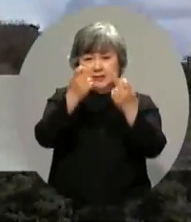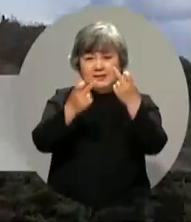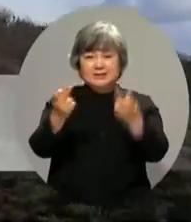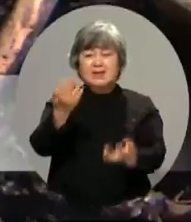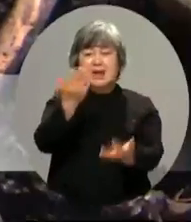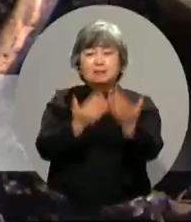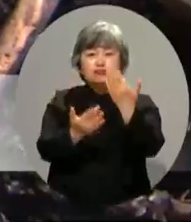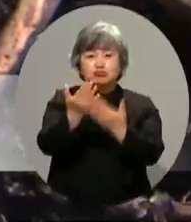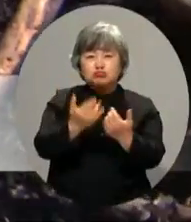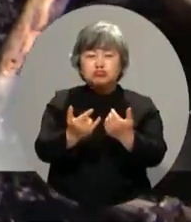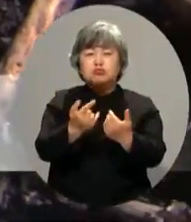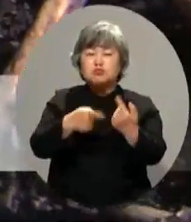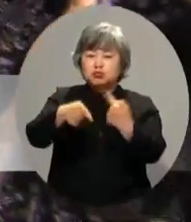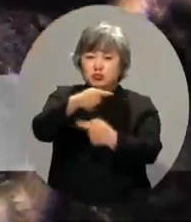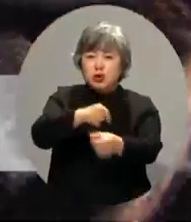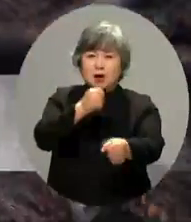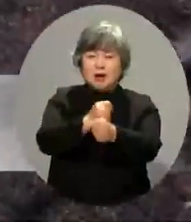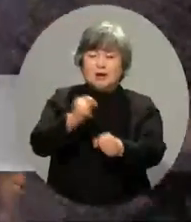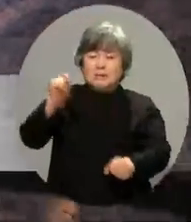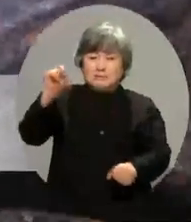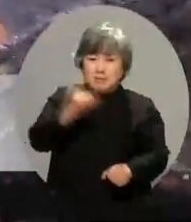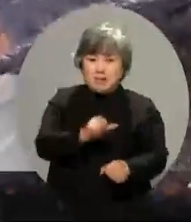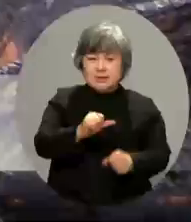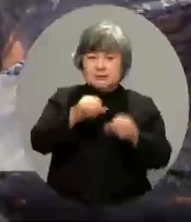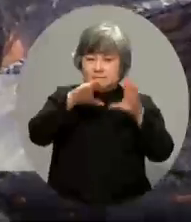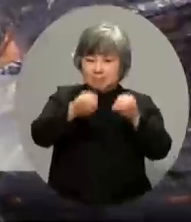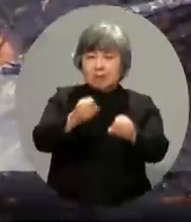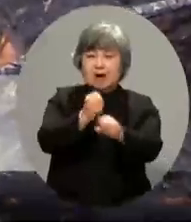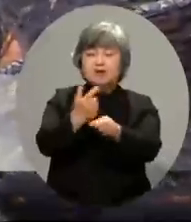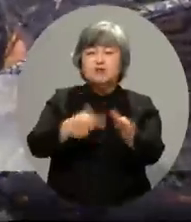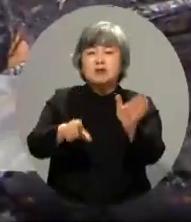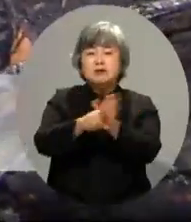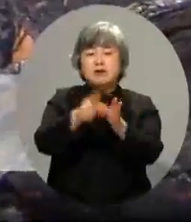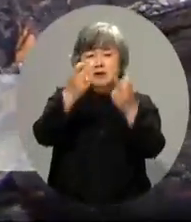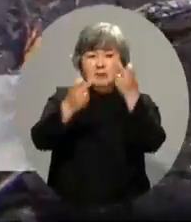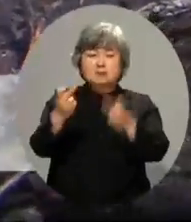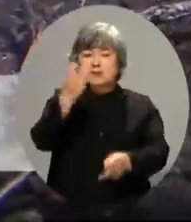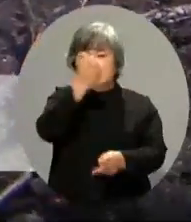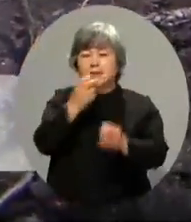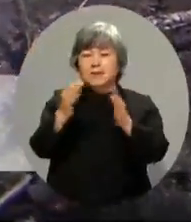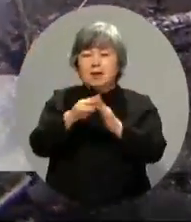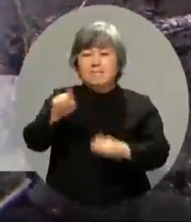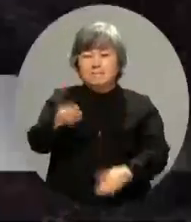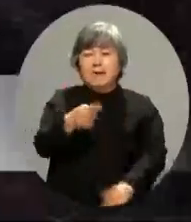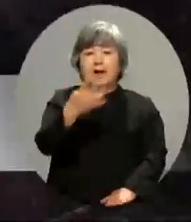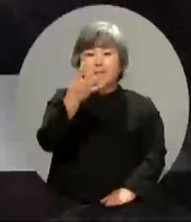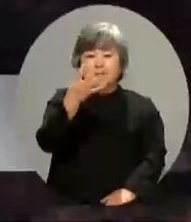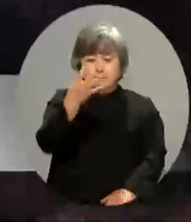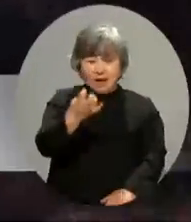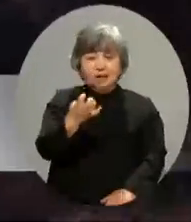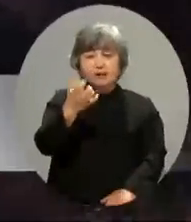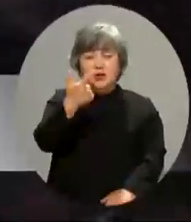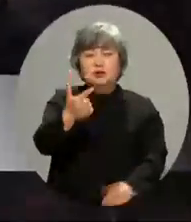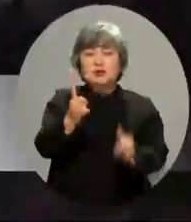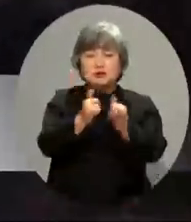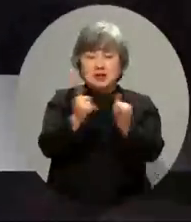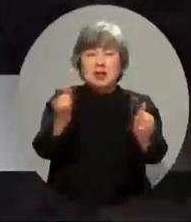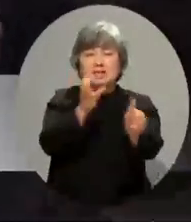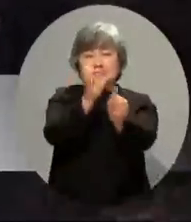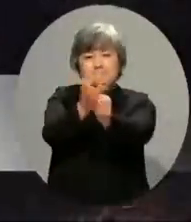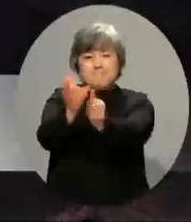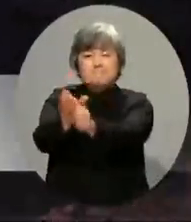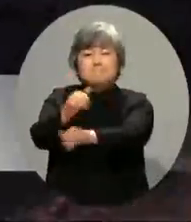산불 방지대책본부를 운영하고 신속한 초동 진화를 위해 산불감시원 10046명을 산불 취약지에